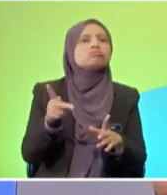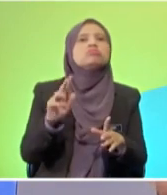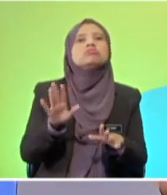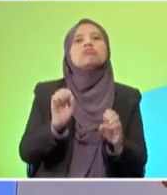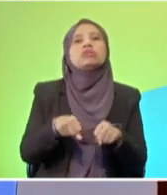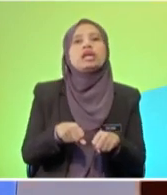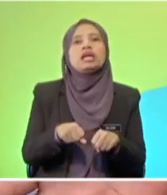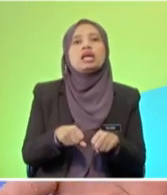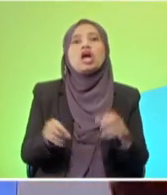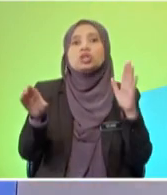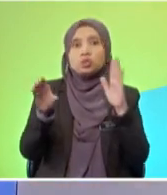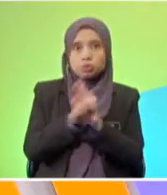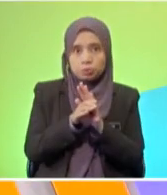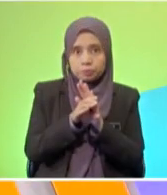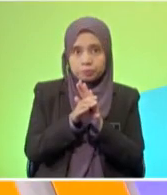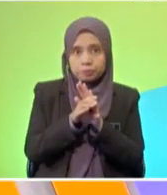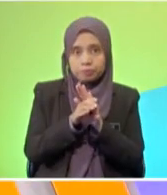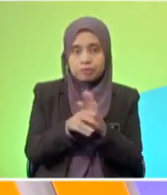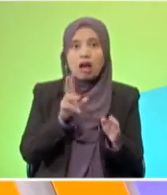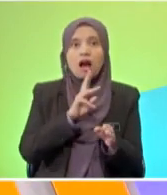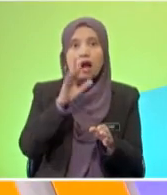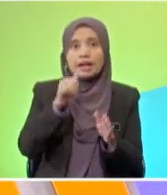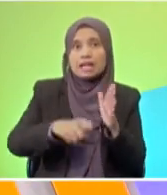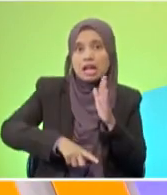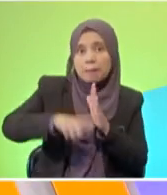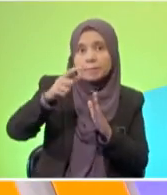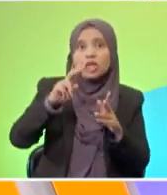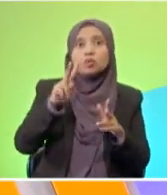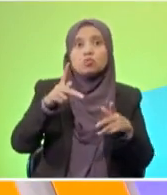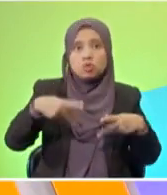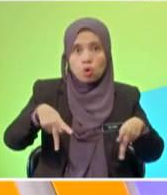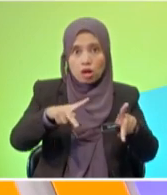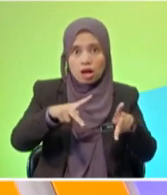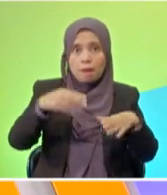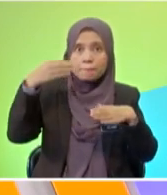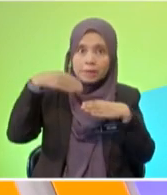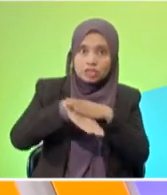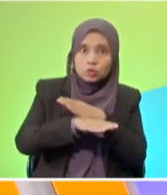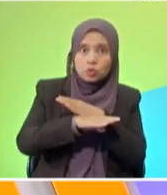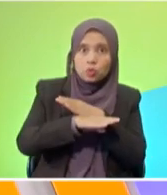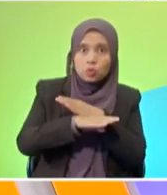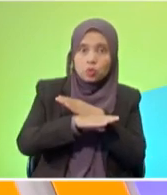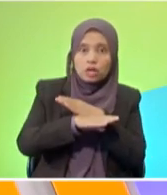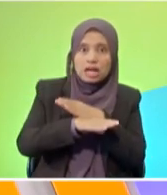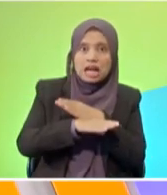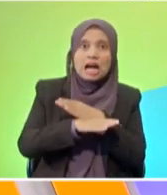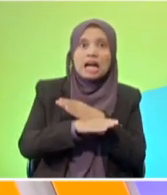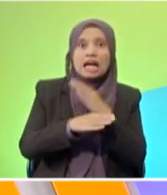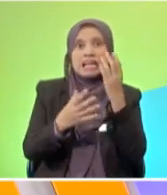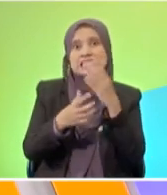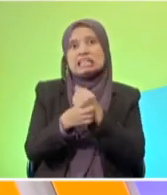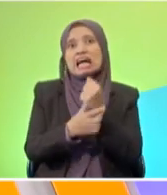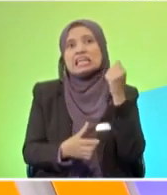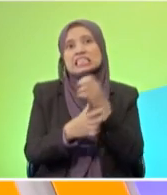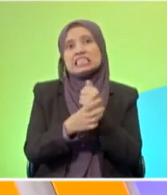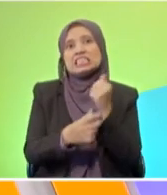Oke contohnya air yang lebih dari dua kolah itu masuk tai tai cicak ke ataupun masuk